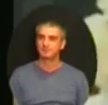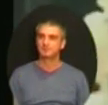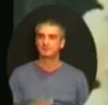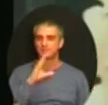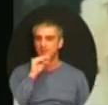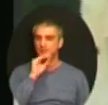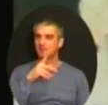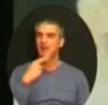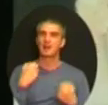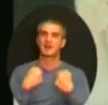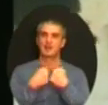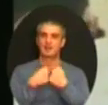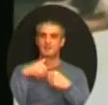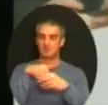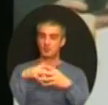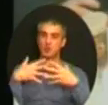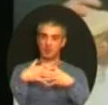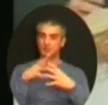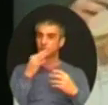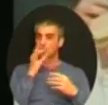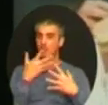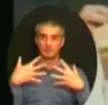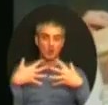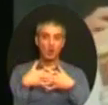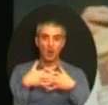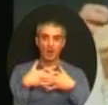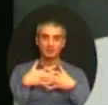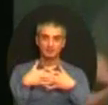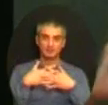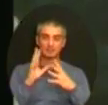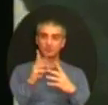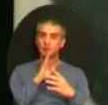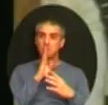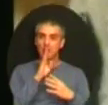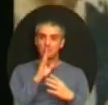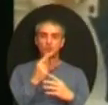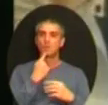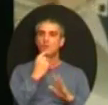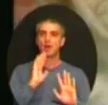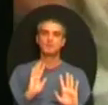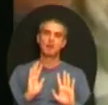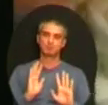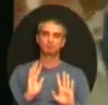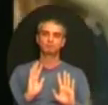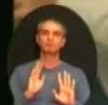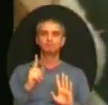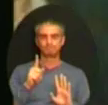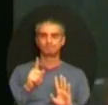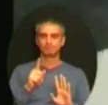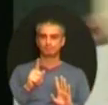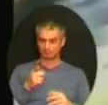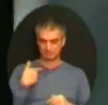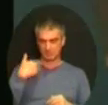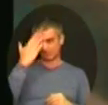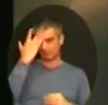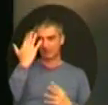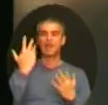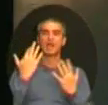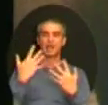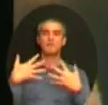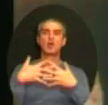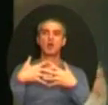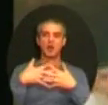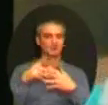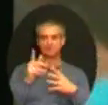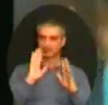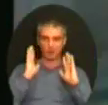התייחס לחריקות בקואליציה, שאלו אותו עם הקואליציה, האם יש לך חריקות, הוא אמר... זה נקרא חריקות, אני מכיר כמה וכמה